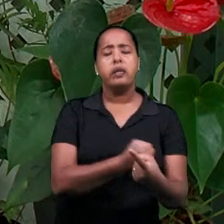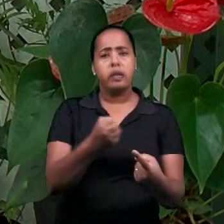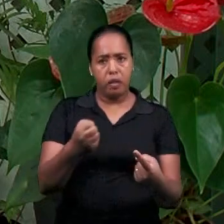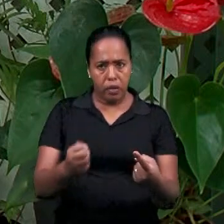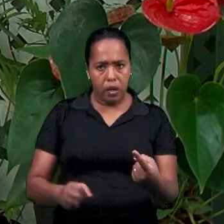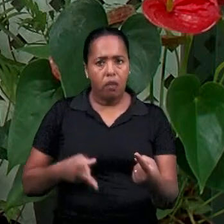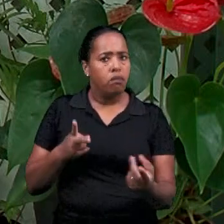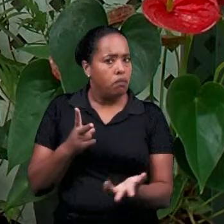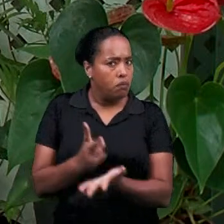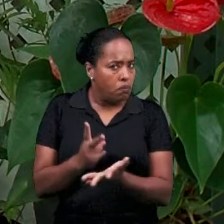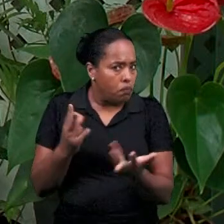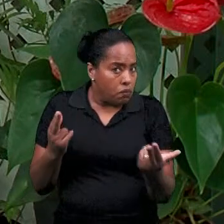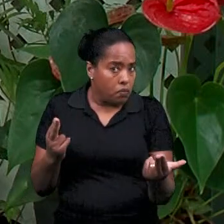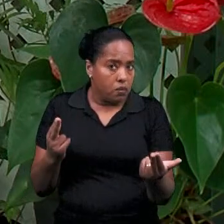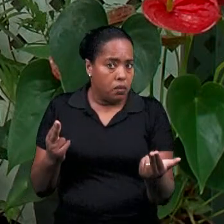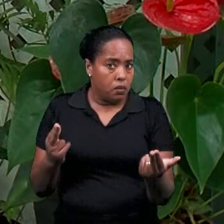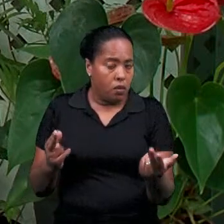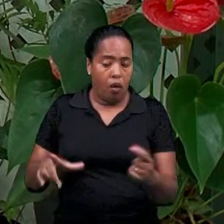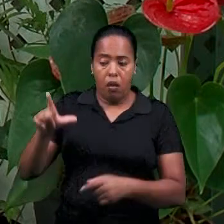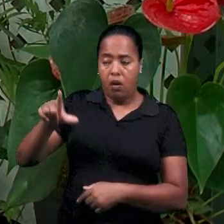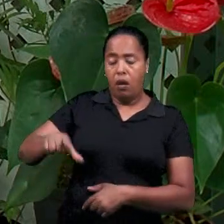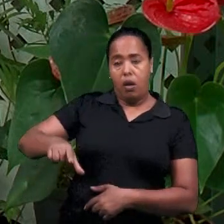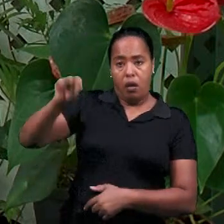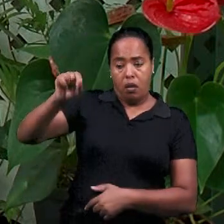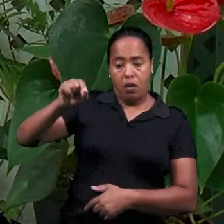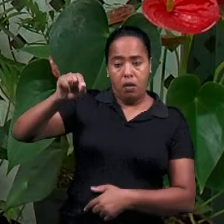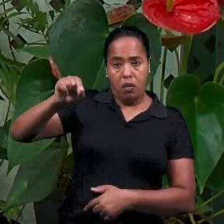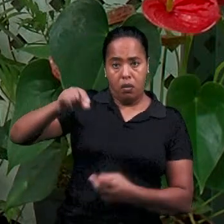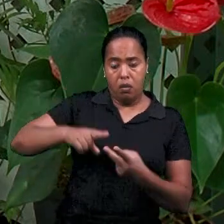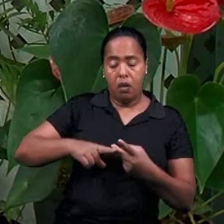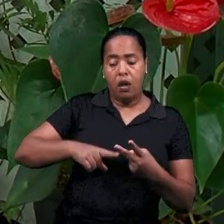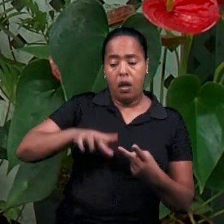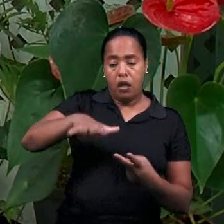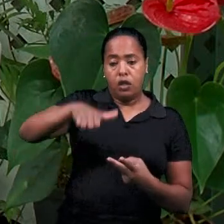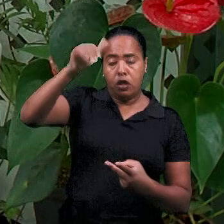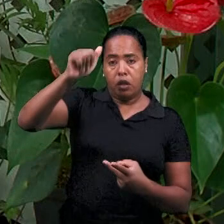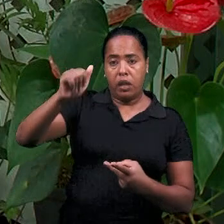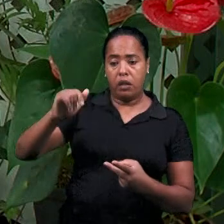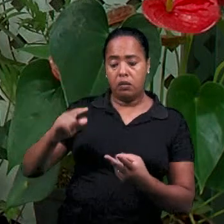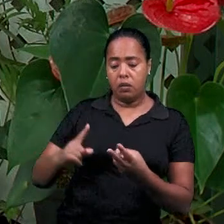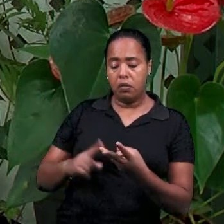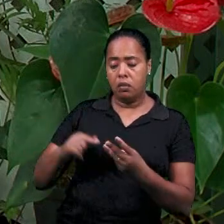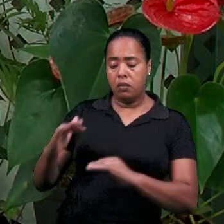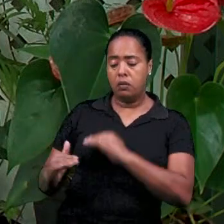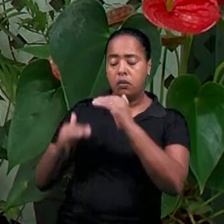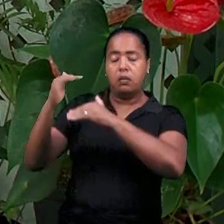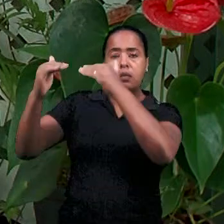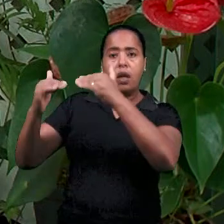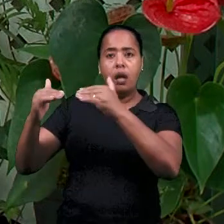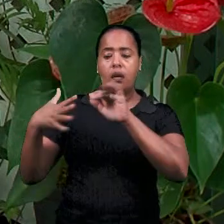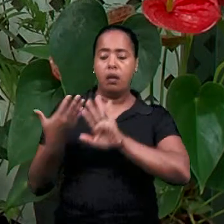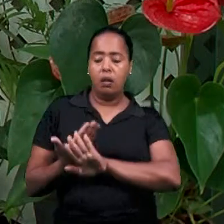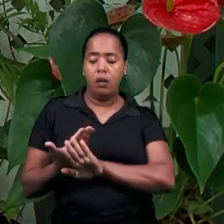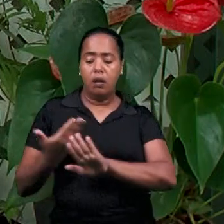la même chose. C'est élection, appel et processus.